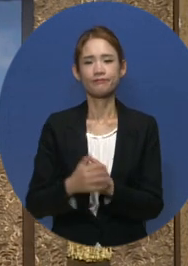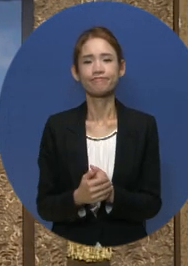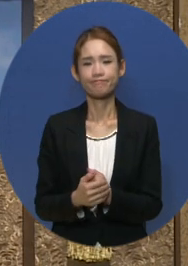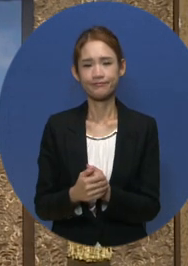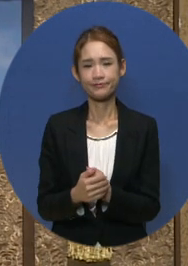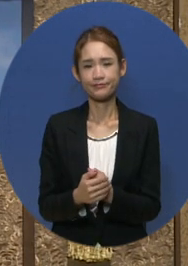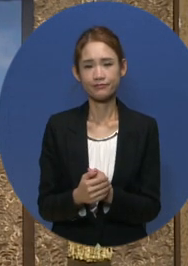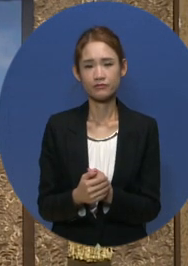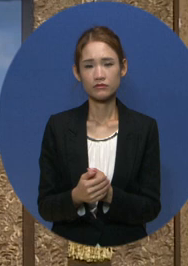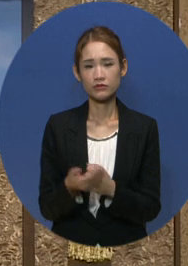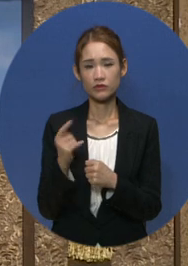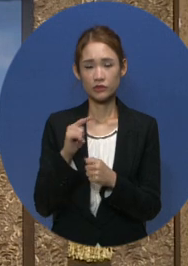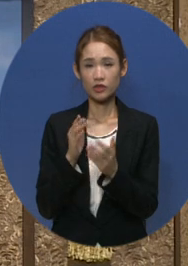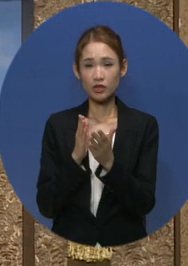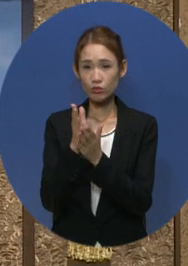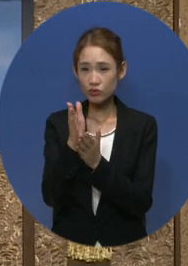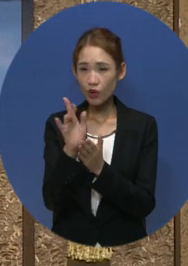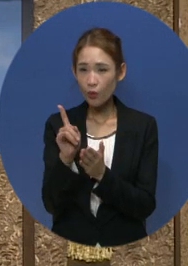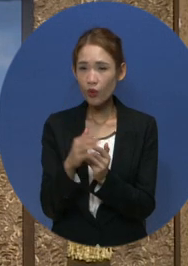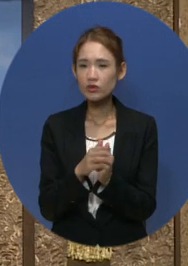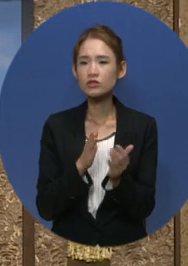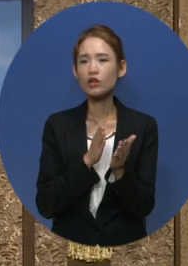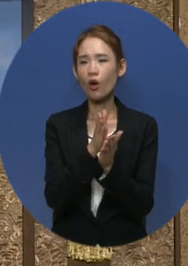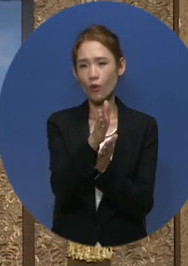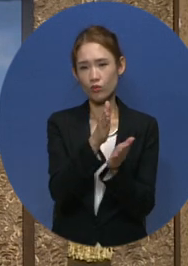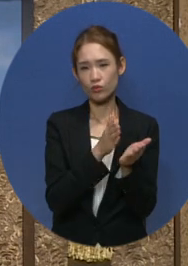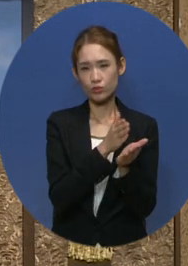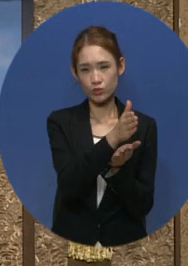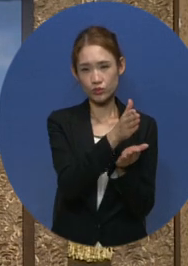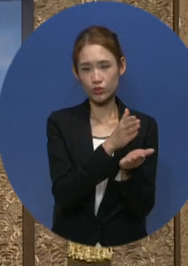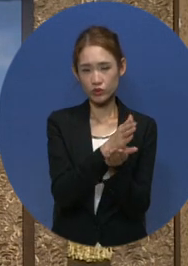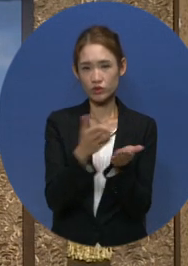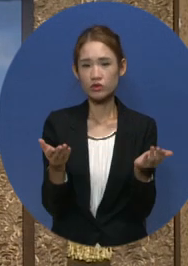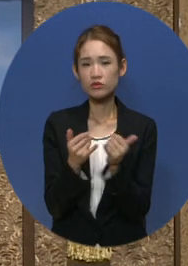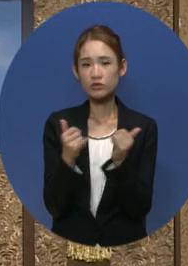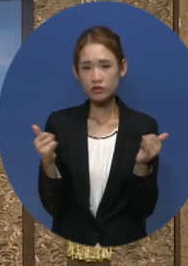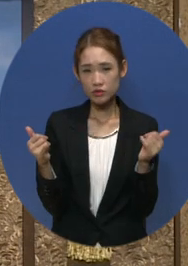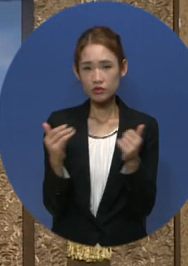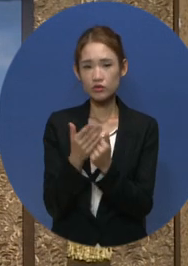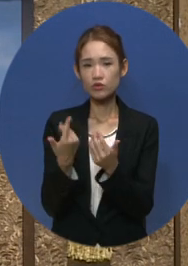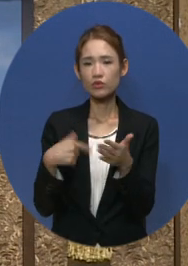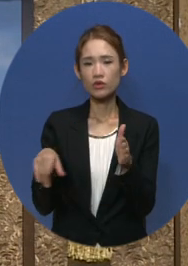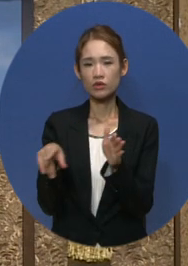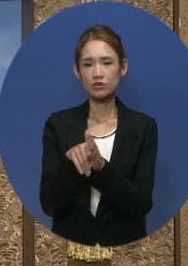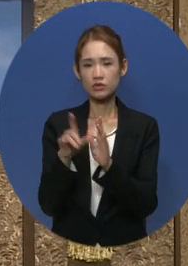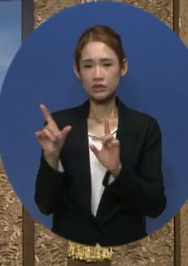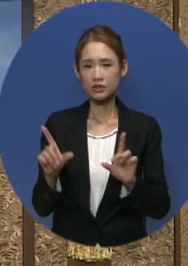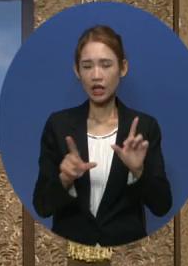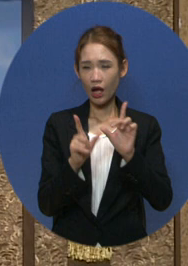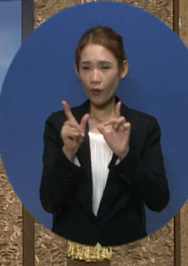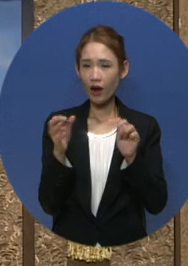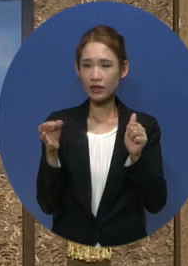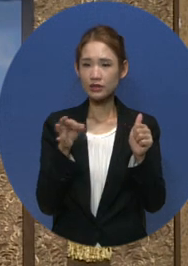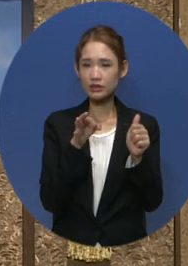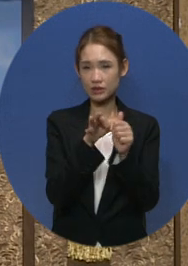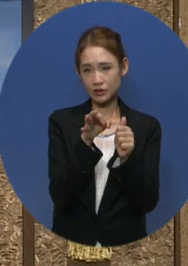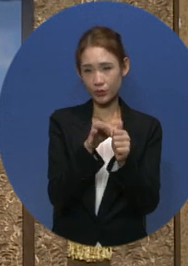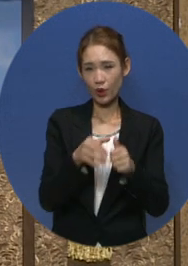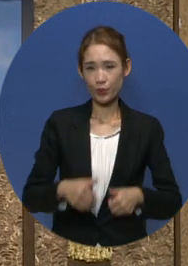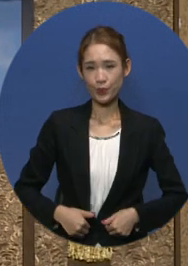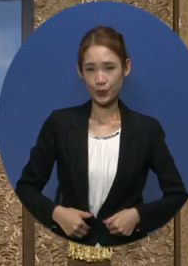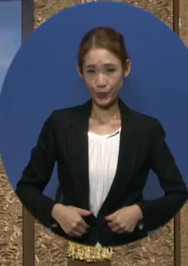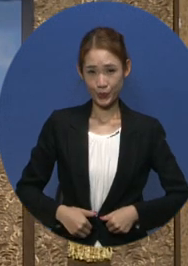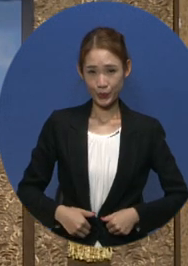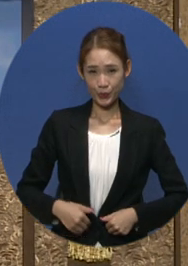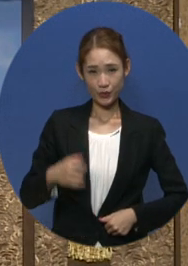그렇지만 또 이 분야도 전문 분야고 또 직업인으로 일하기 위해서는 생활급여를 지급해야 된다고 봅니다.